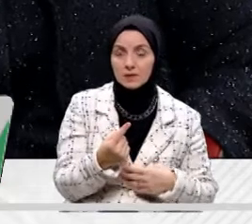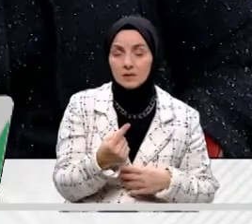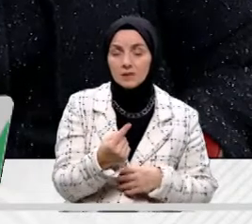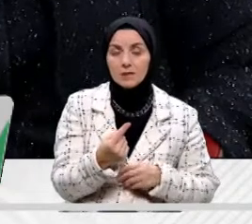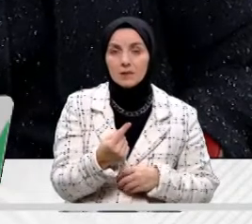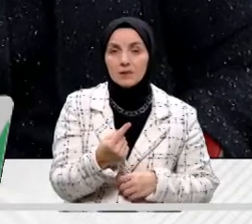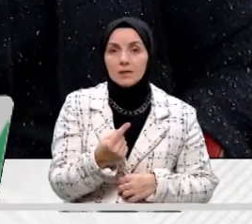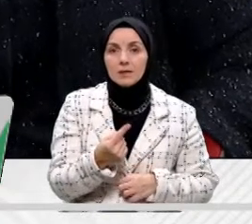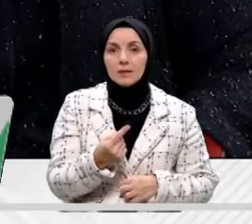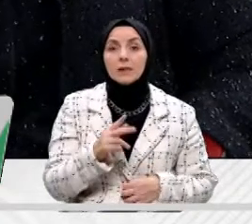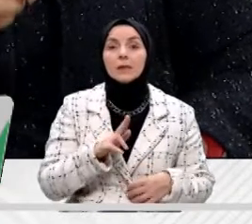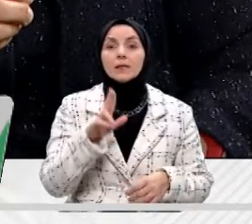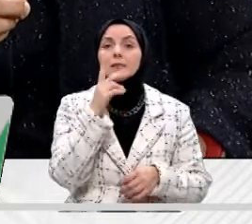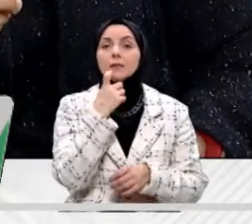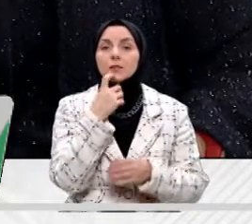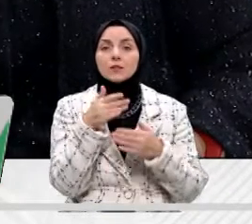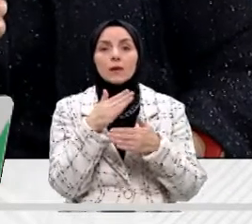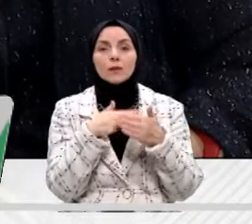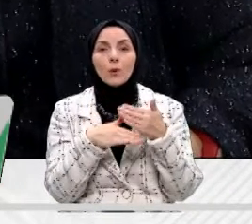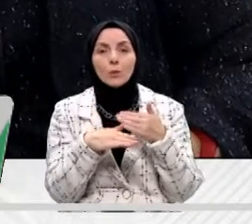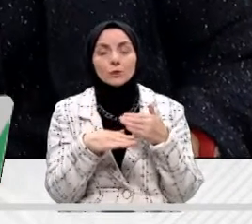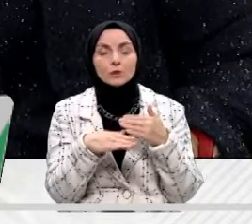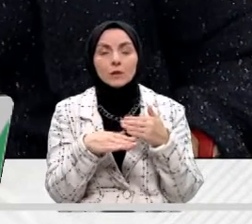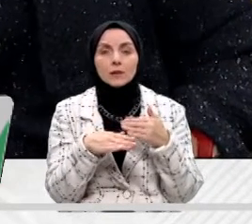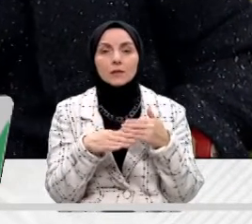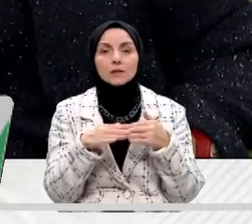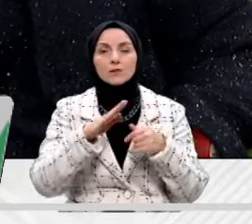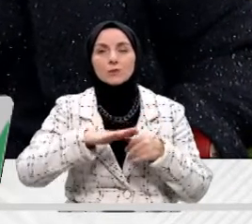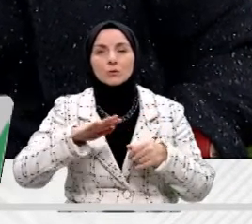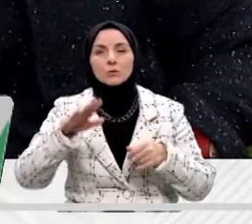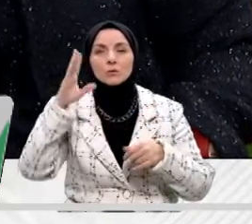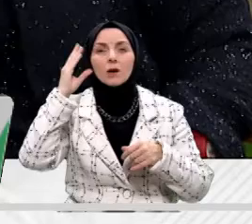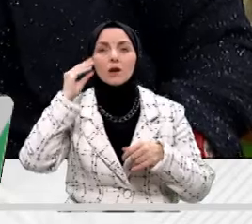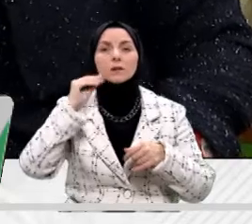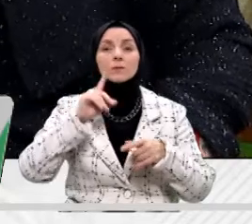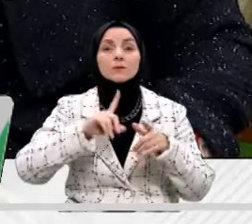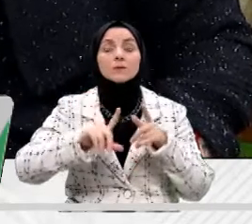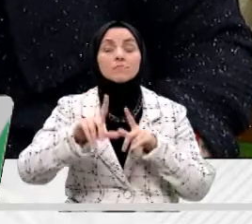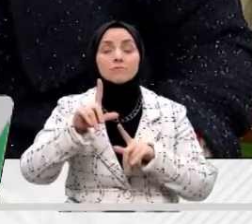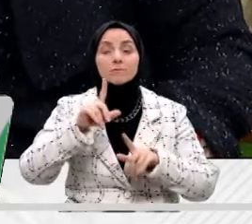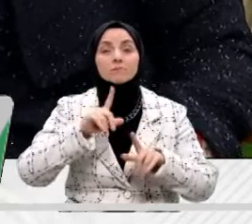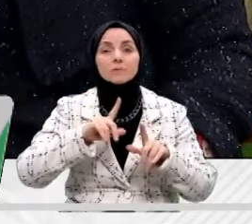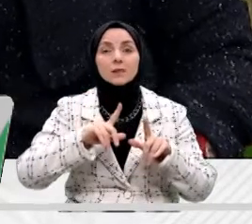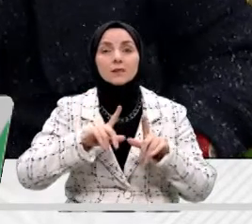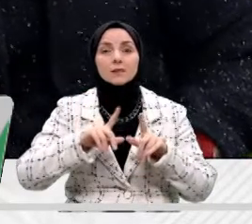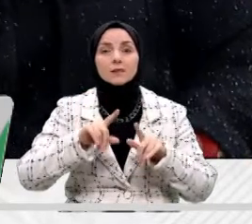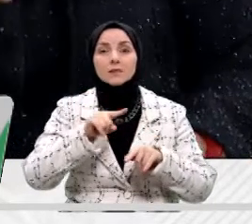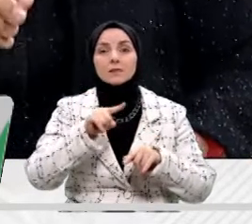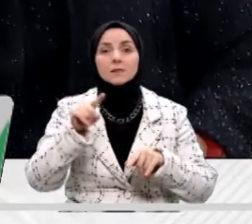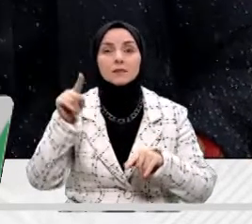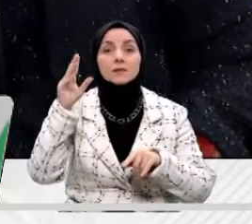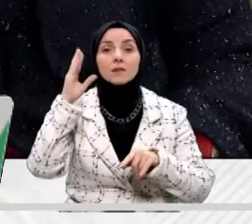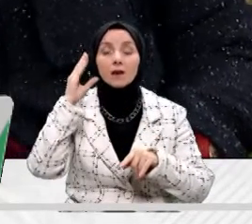ettirmeyeceksiniz 7 yaşından önce çocuğun fark etmesi gerekenleri Siz fark